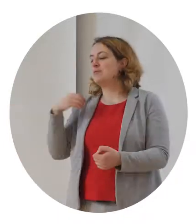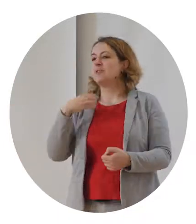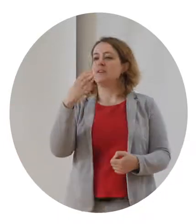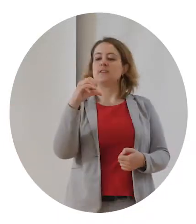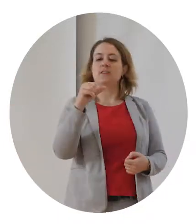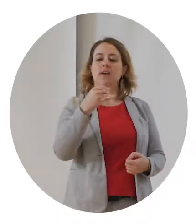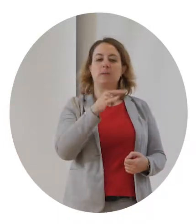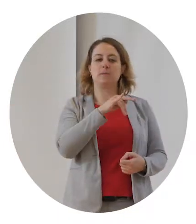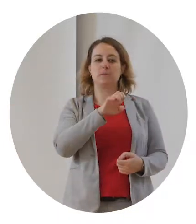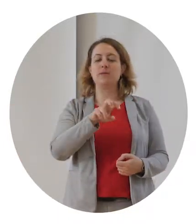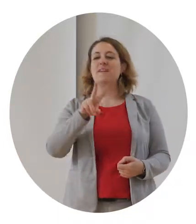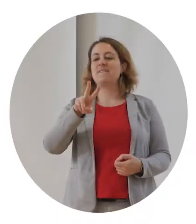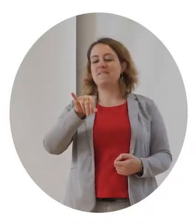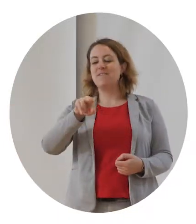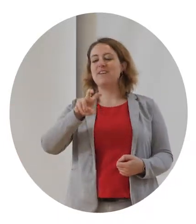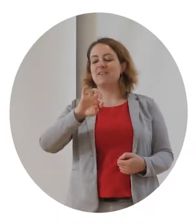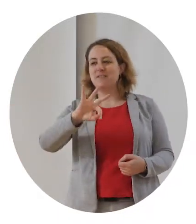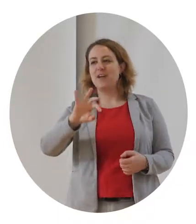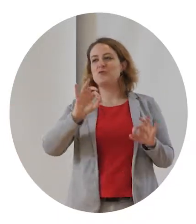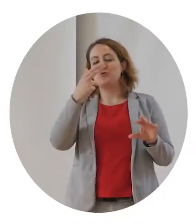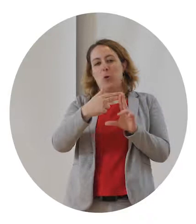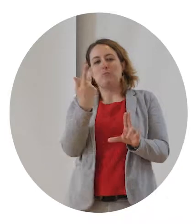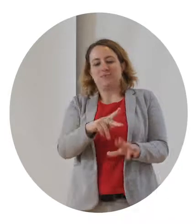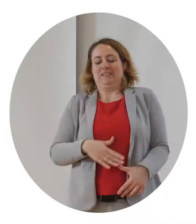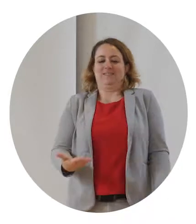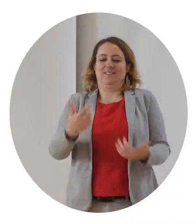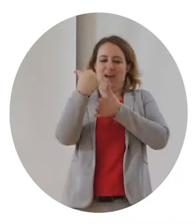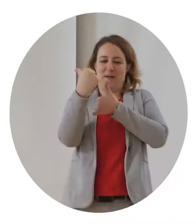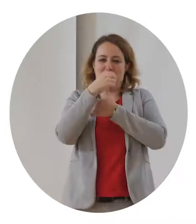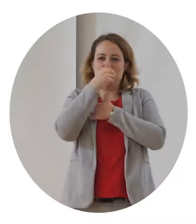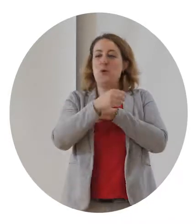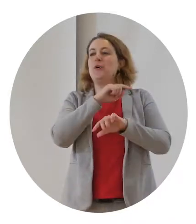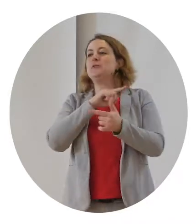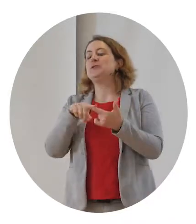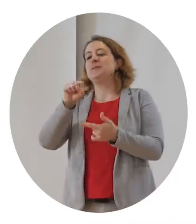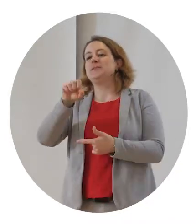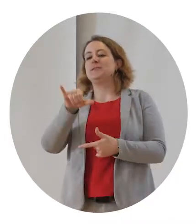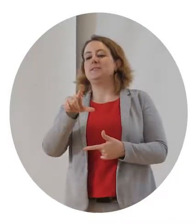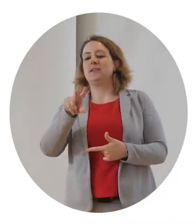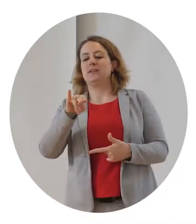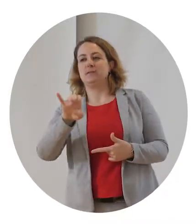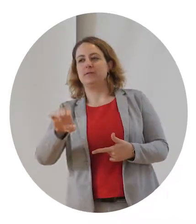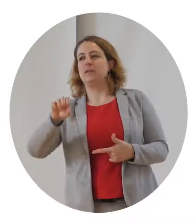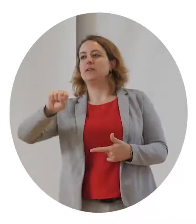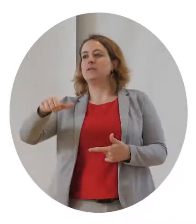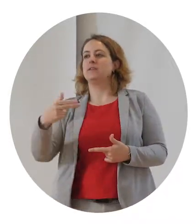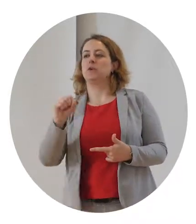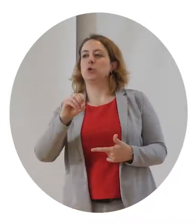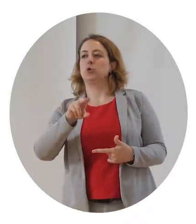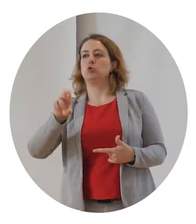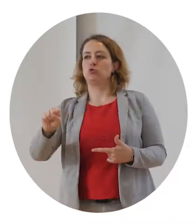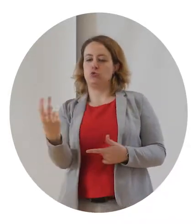Camille Vivet, donc ça y est, je me souviens de son nom, et, et Sylvie Sansou, qui sont donc